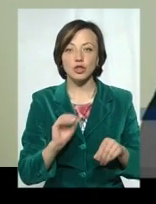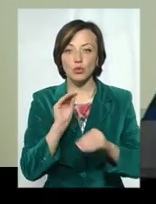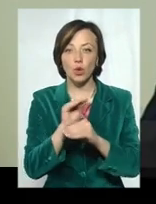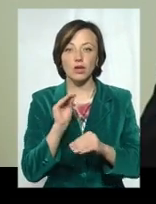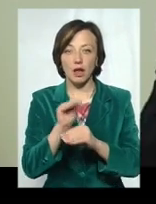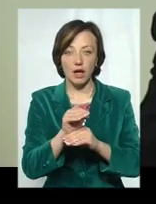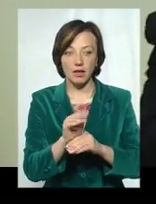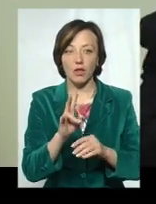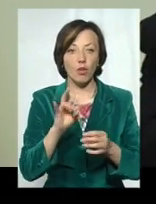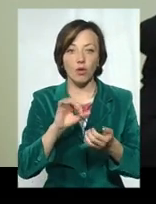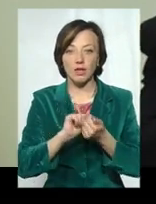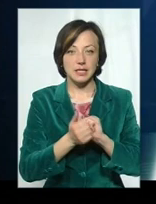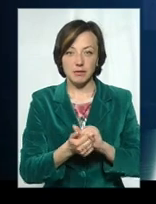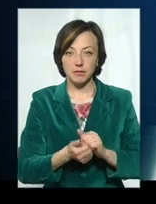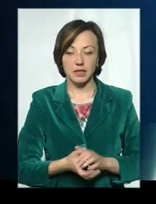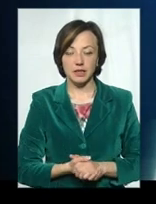додати, но не замінити.